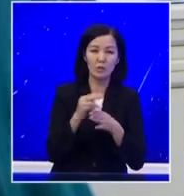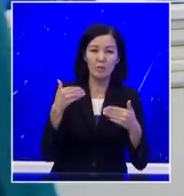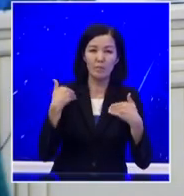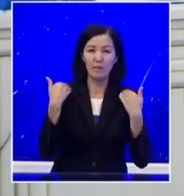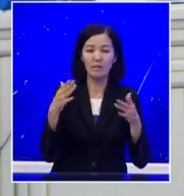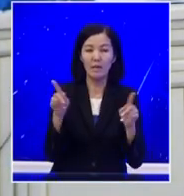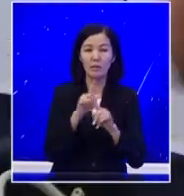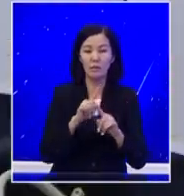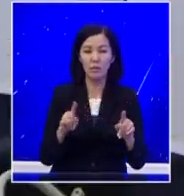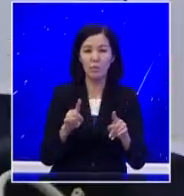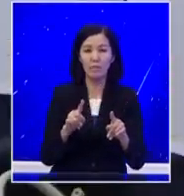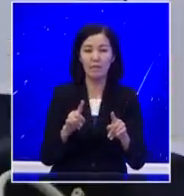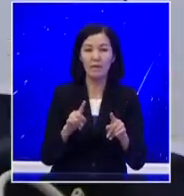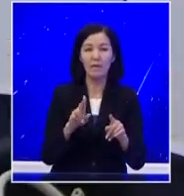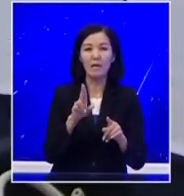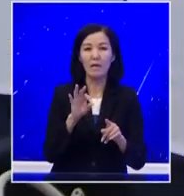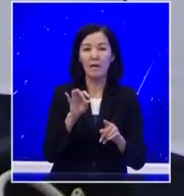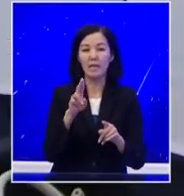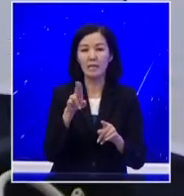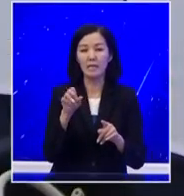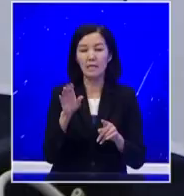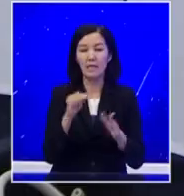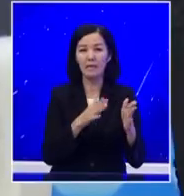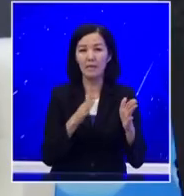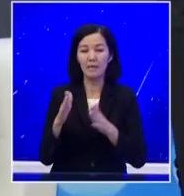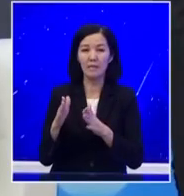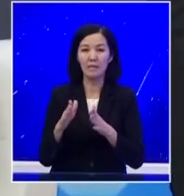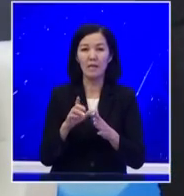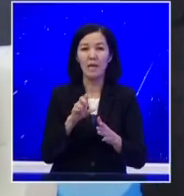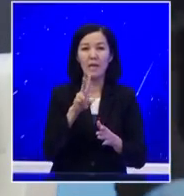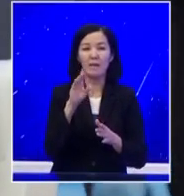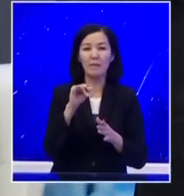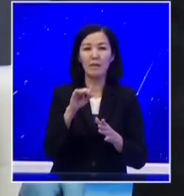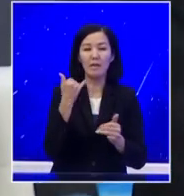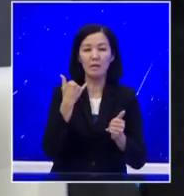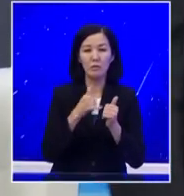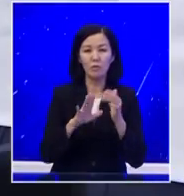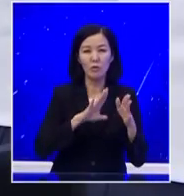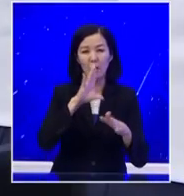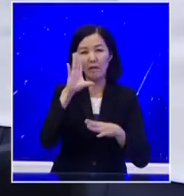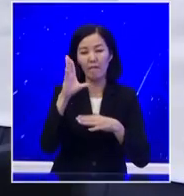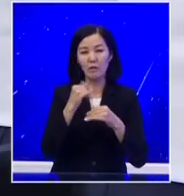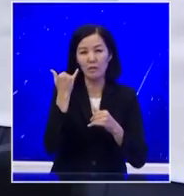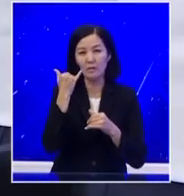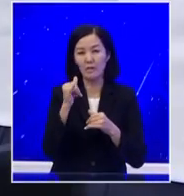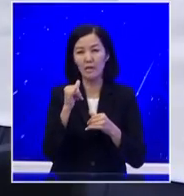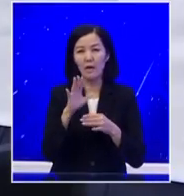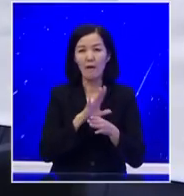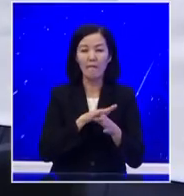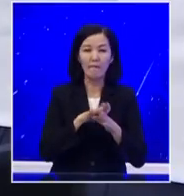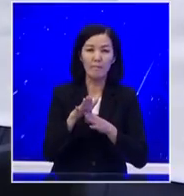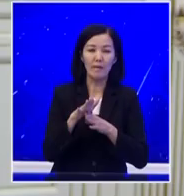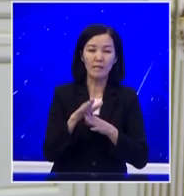особого фронта координатор телеканалов пример с армандо его на связи круглые сутки и обеспечивает их своевременный вы ясно выполнения